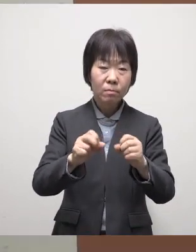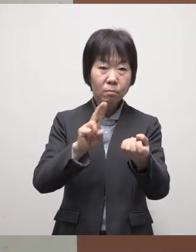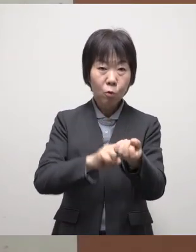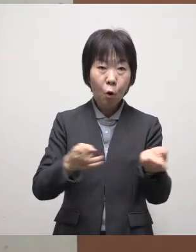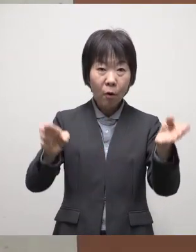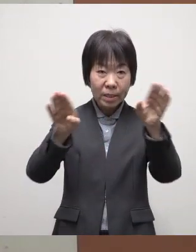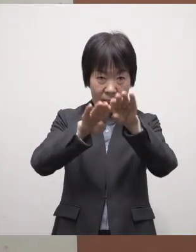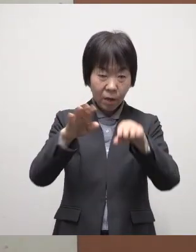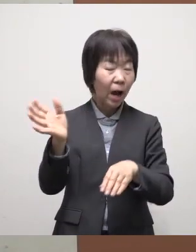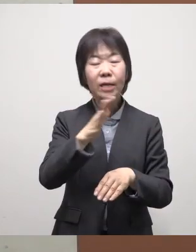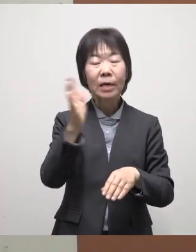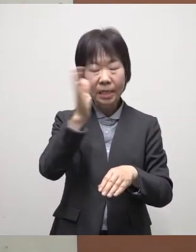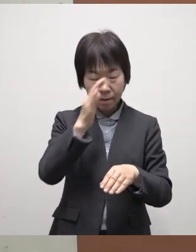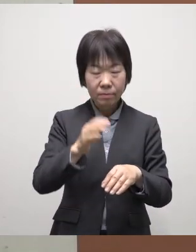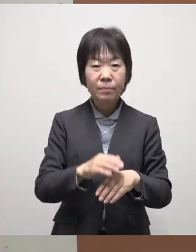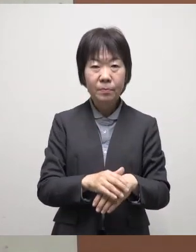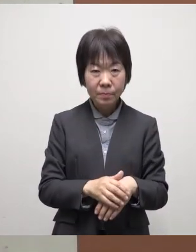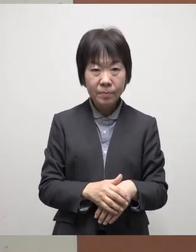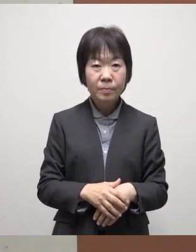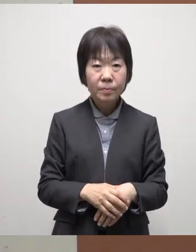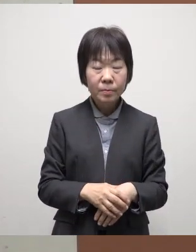ないと思います